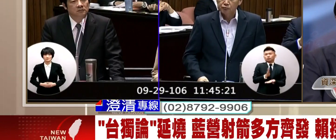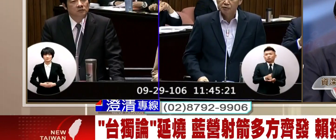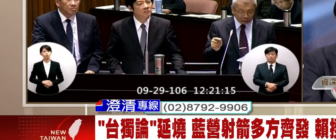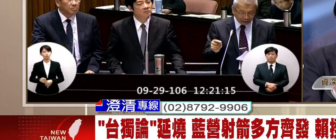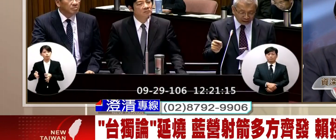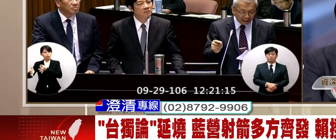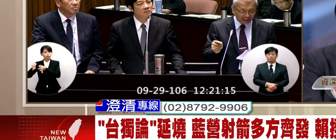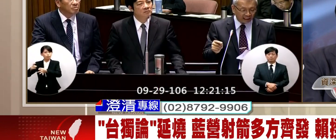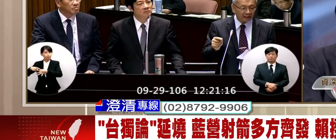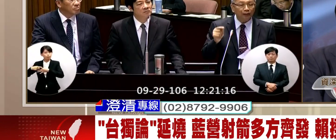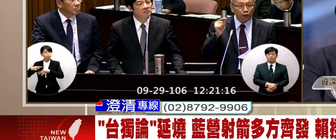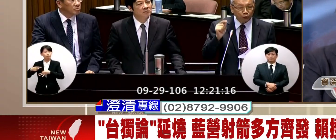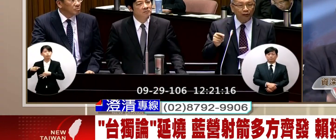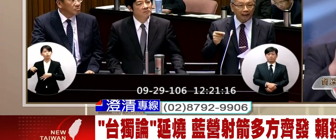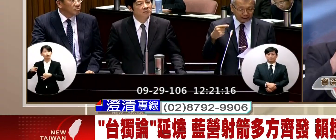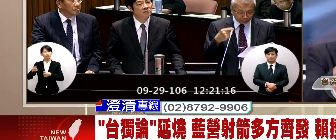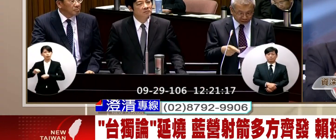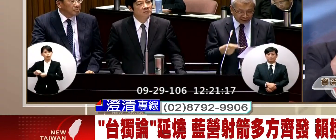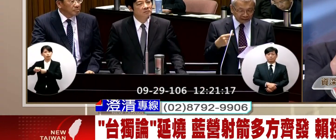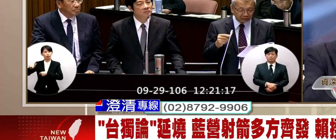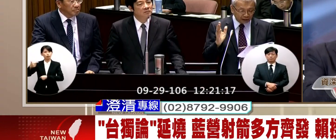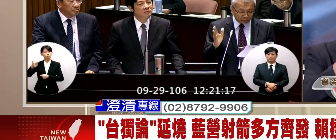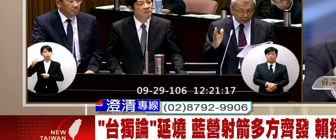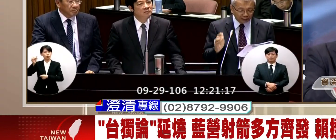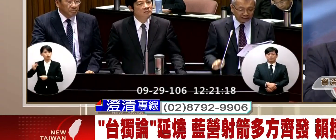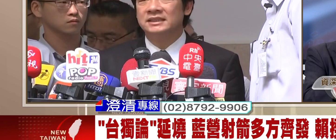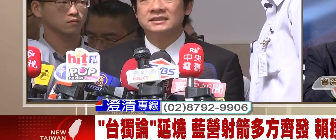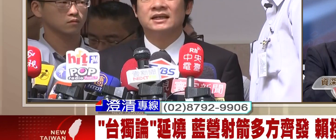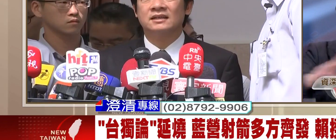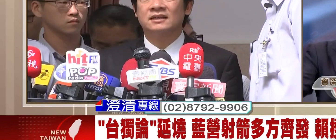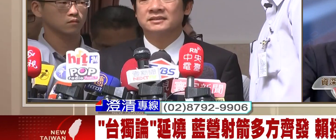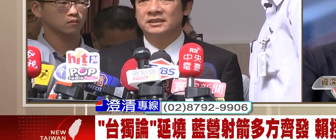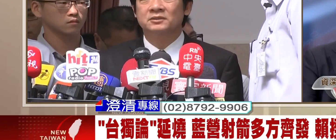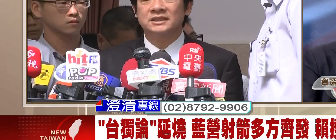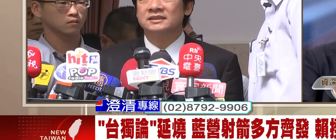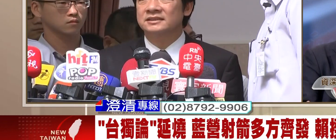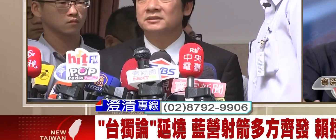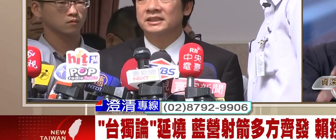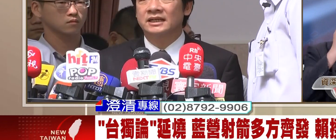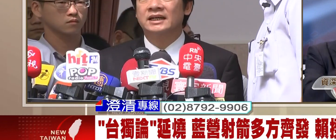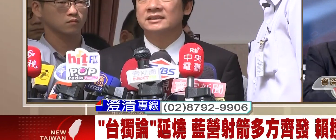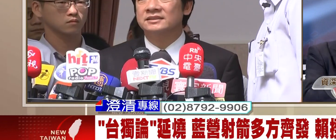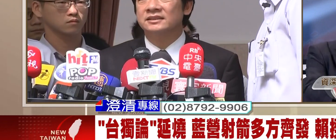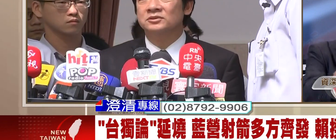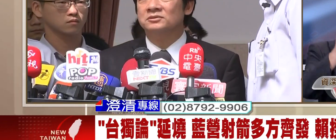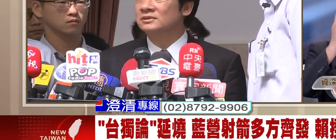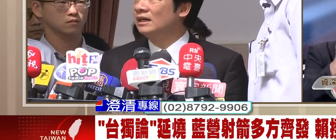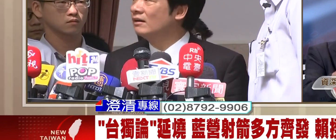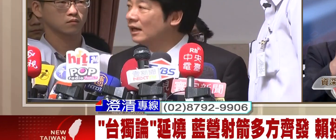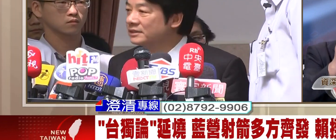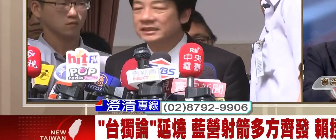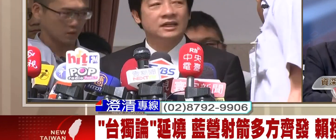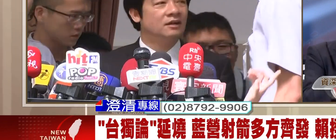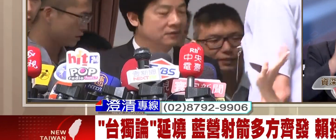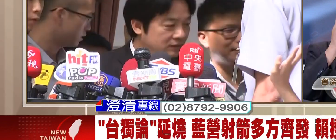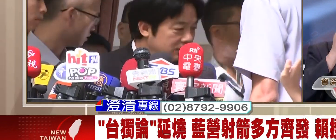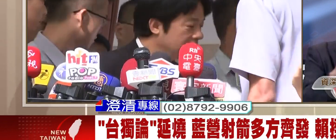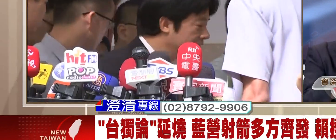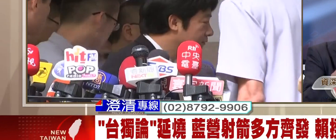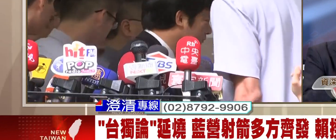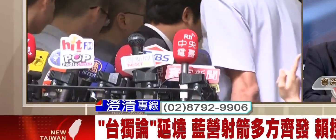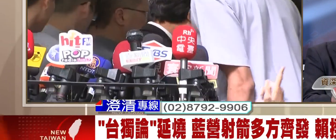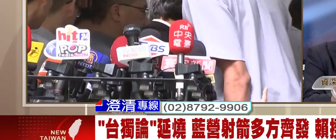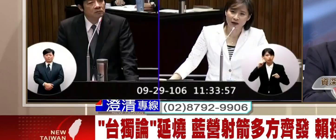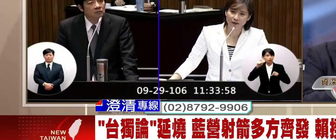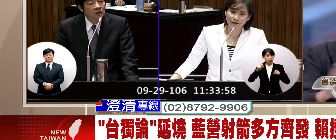长，那么你就针对国家的事，除了国家的事情之外，没有个人，很简单，就这样拿定一个主意，除国